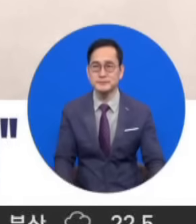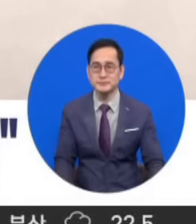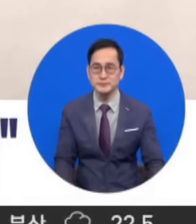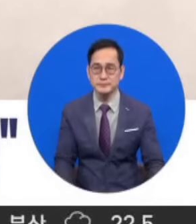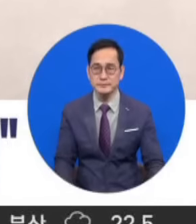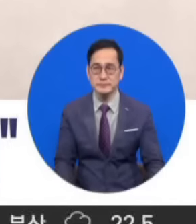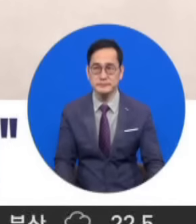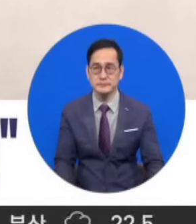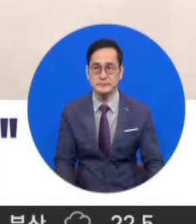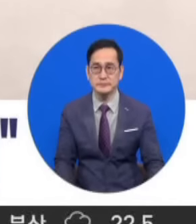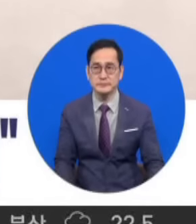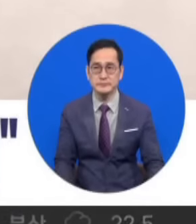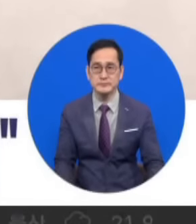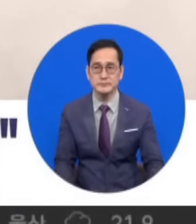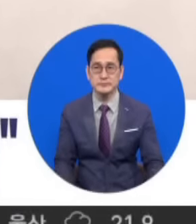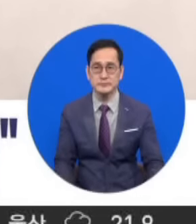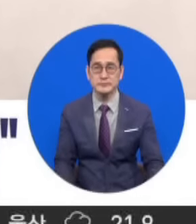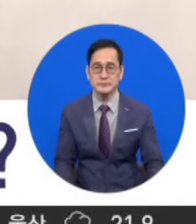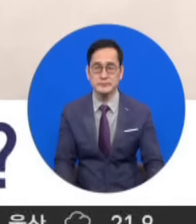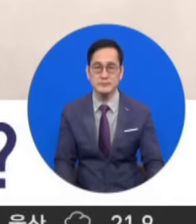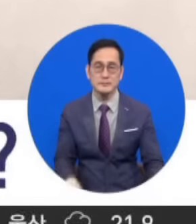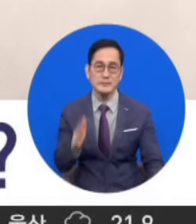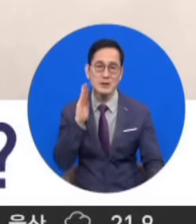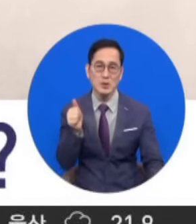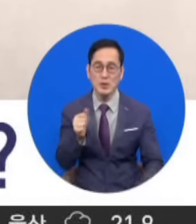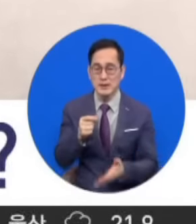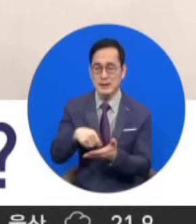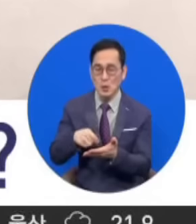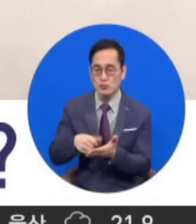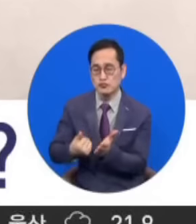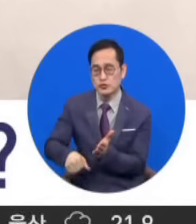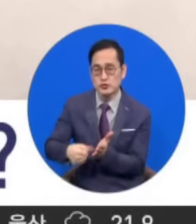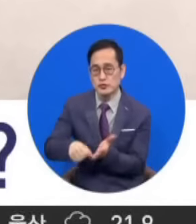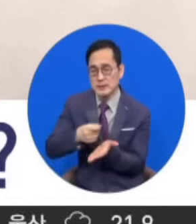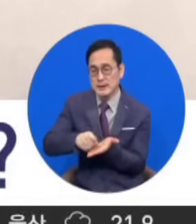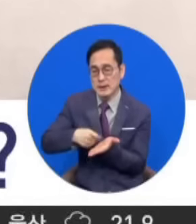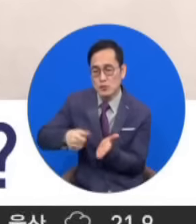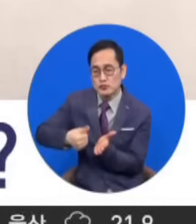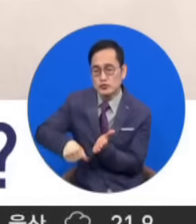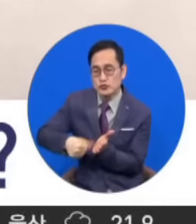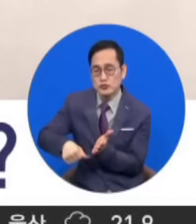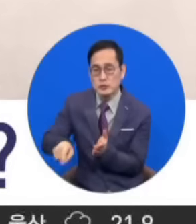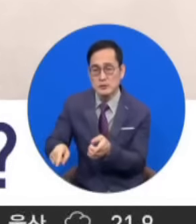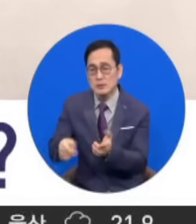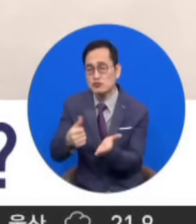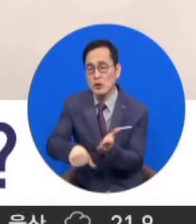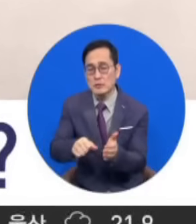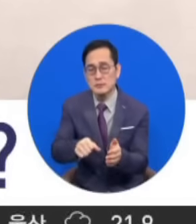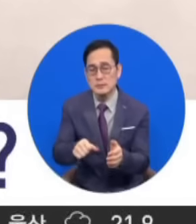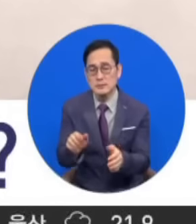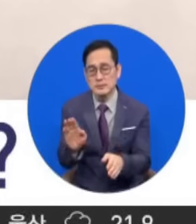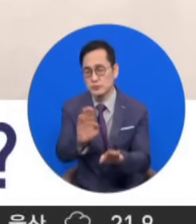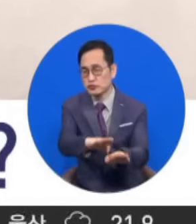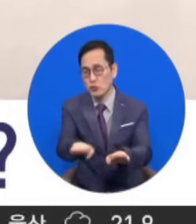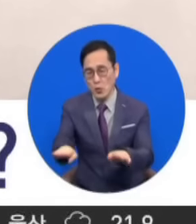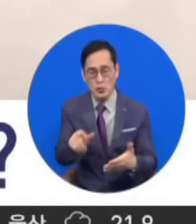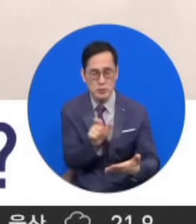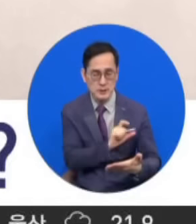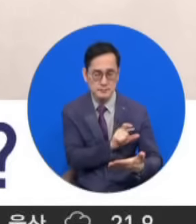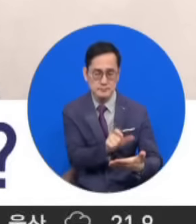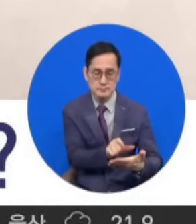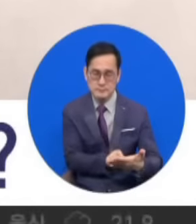문제가 안 된다고 계속 해왔지 않습니까? 그러면 그 절차에 따라서 이 통고하고 목록 작성하고 했어야 되는데 그런 과정은 전혀 없었다는 게 확인이